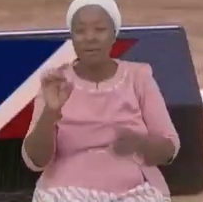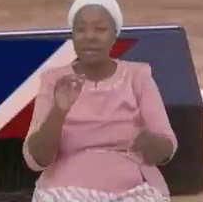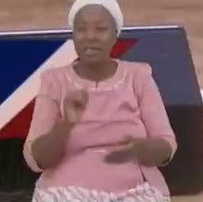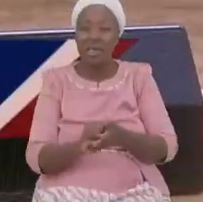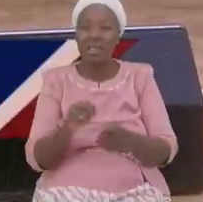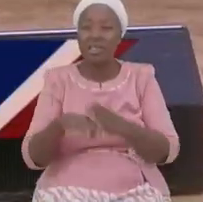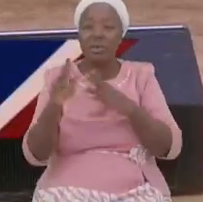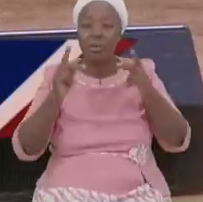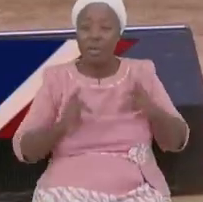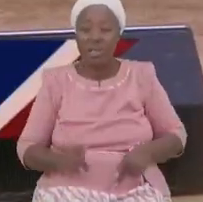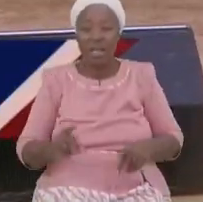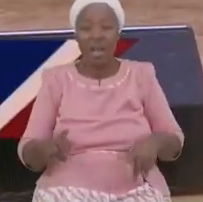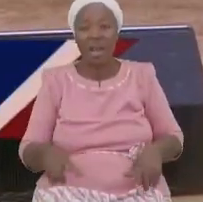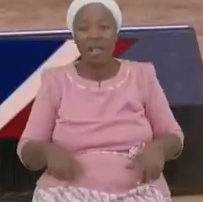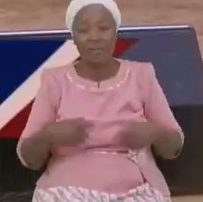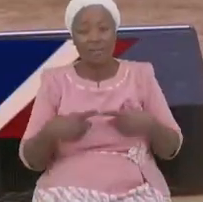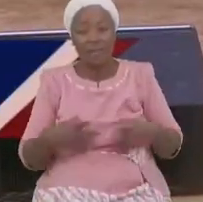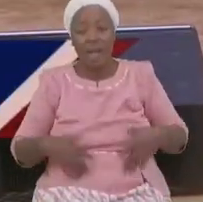personnelle